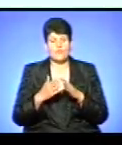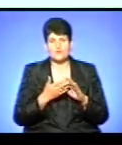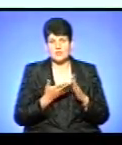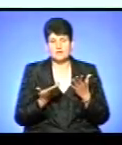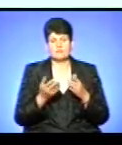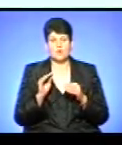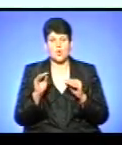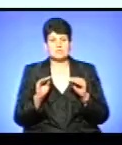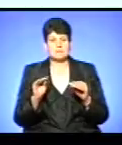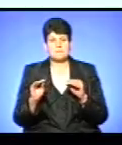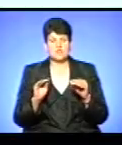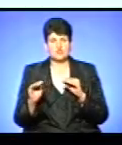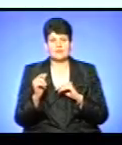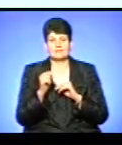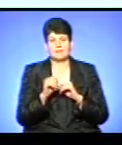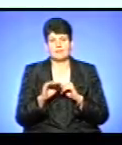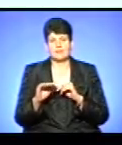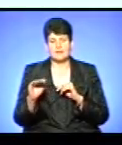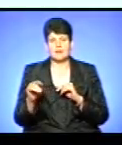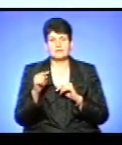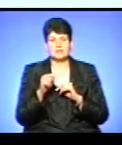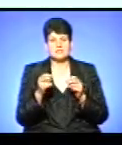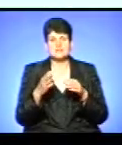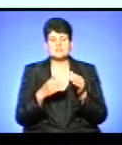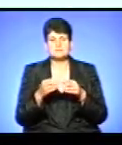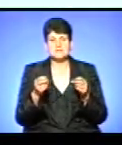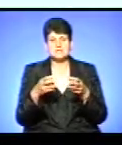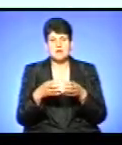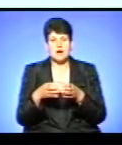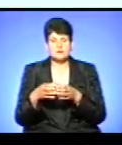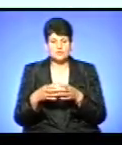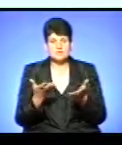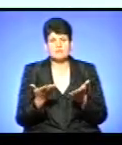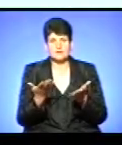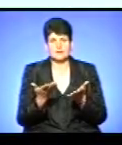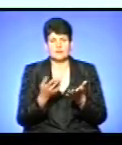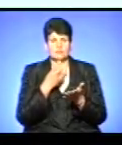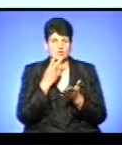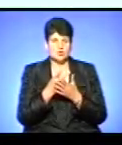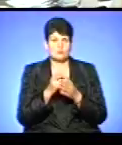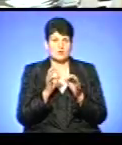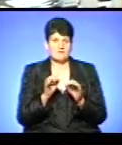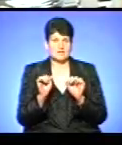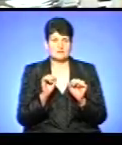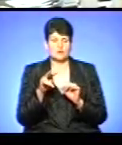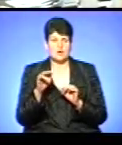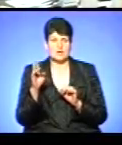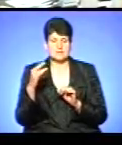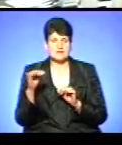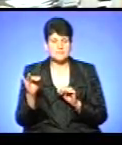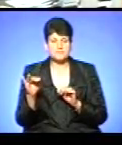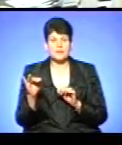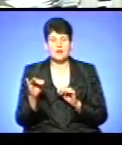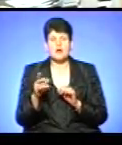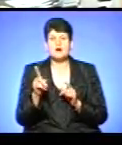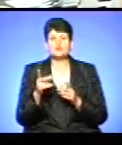розміщення саме тих дітей, тих спеціальностей, які там вбачає за правильне керівництво ліцею. Щодо фінансування, ви кажете,